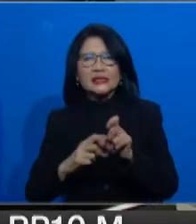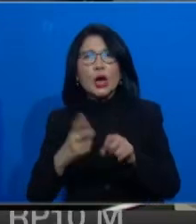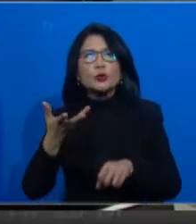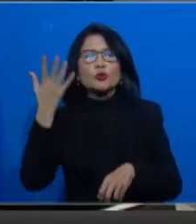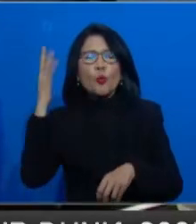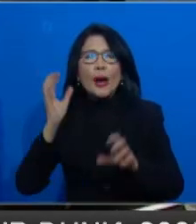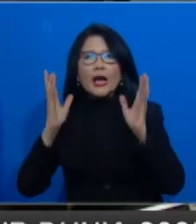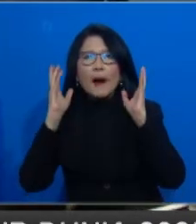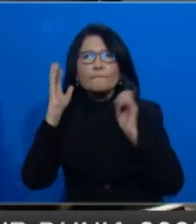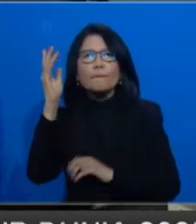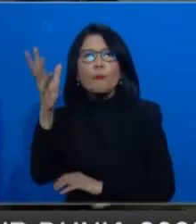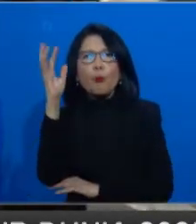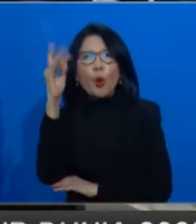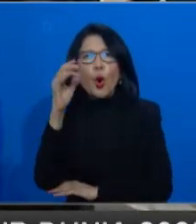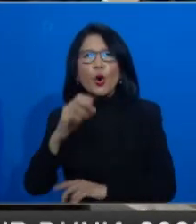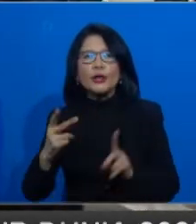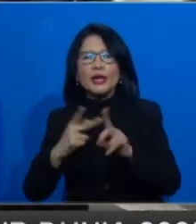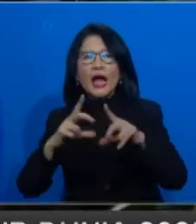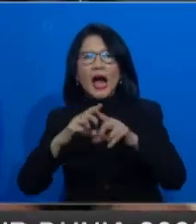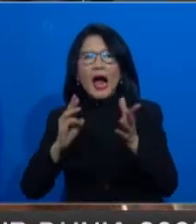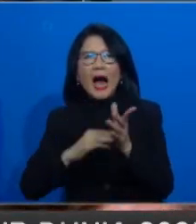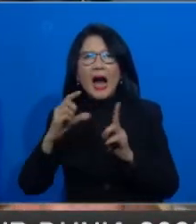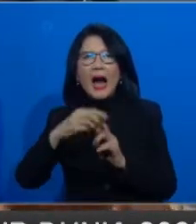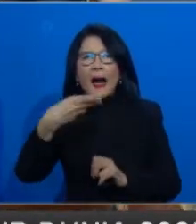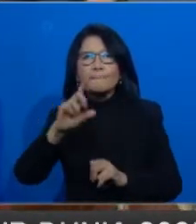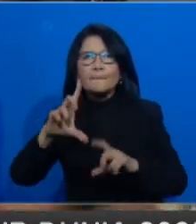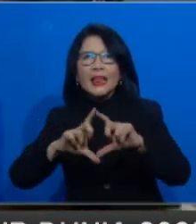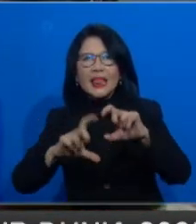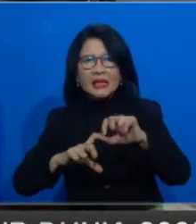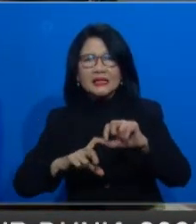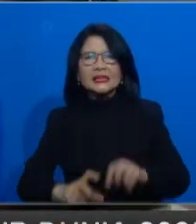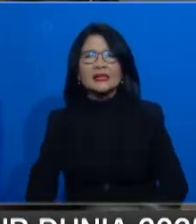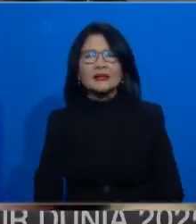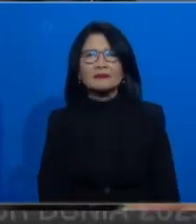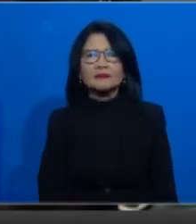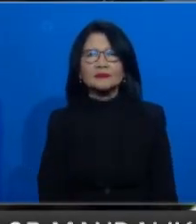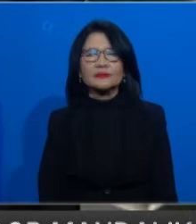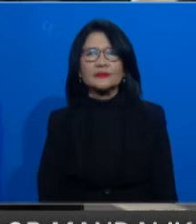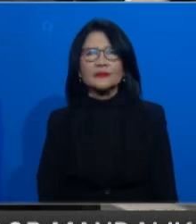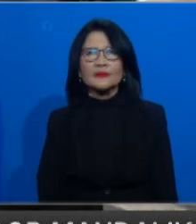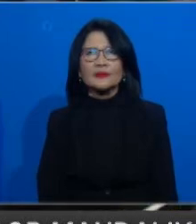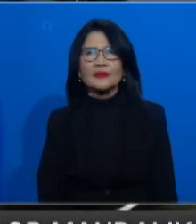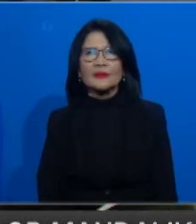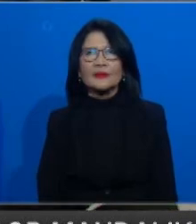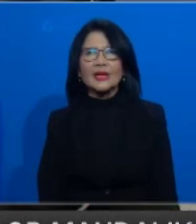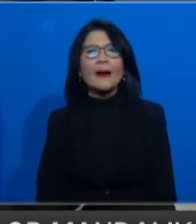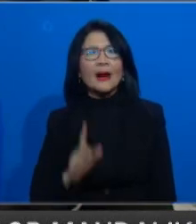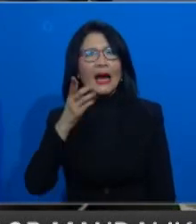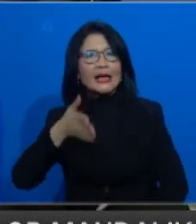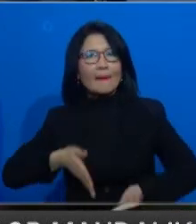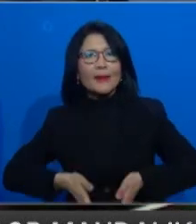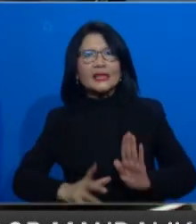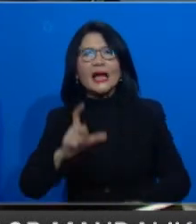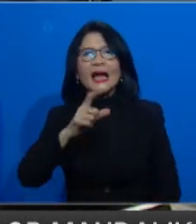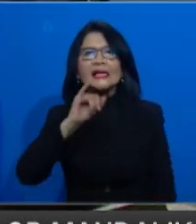sana pemandian. Banyak yang besar kayak gini. Banyak sopan Cihampelas. Nah, di nama jalan Cihampelas.